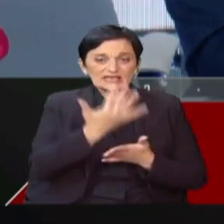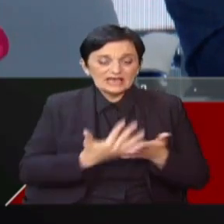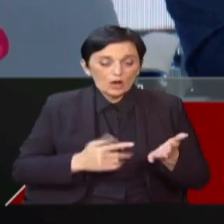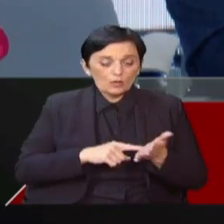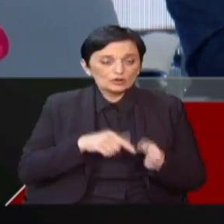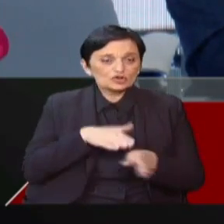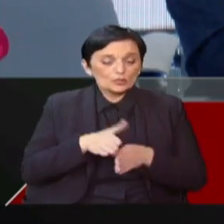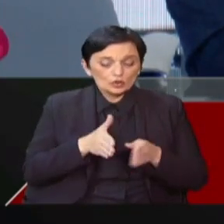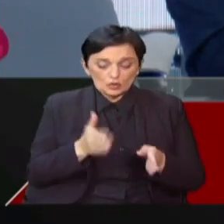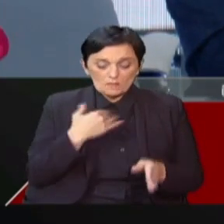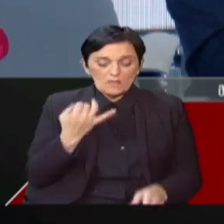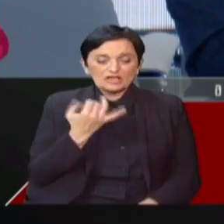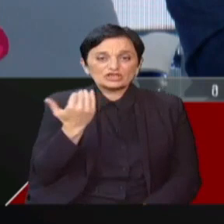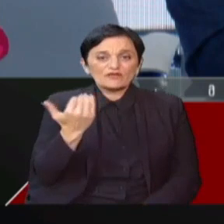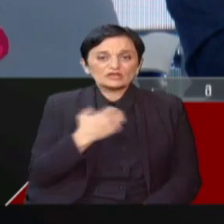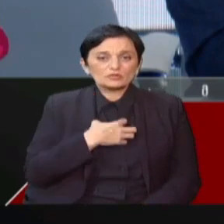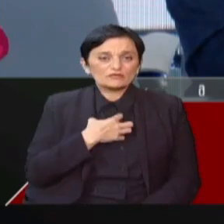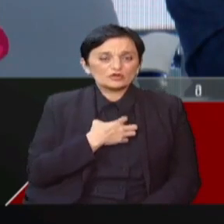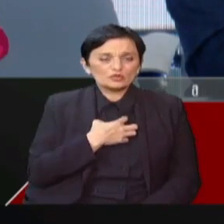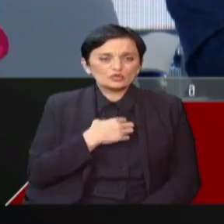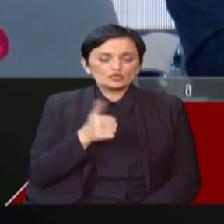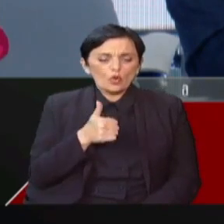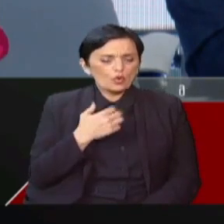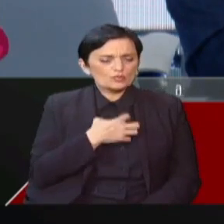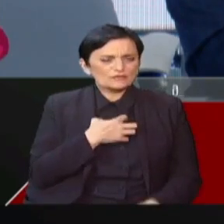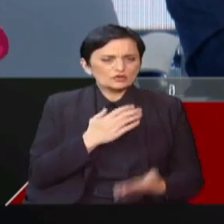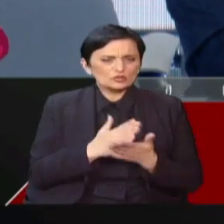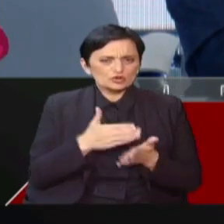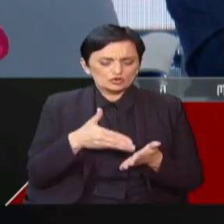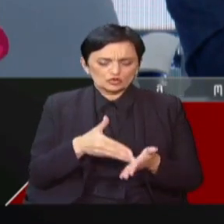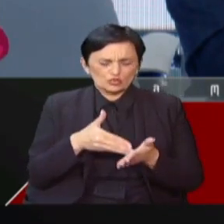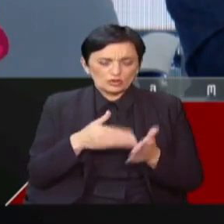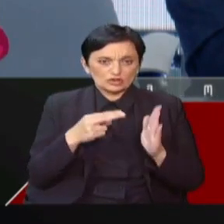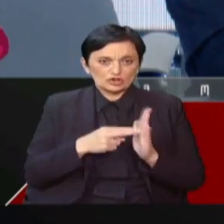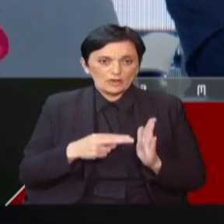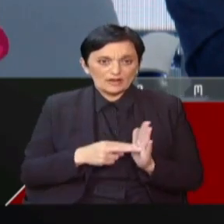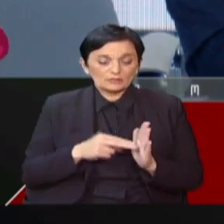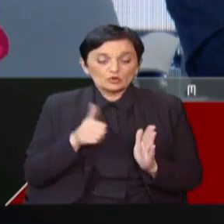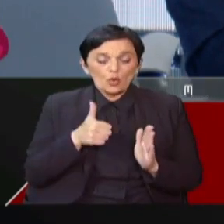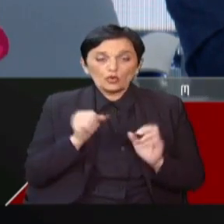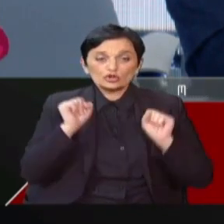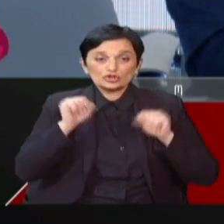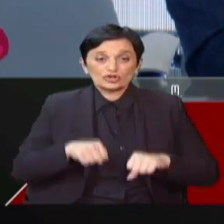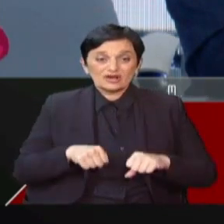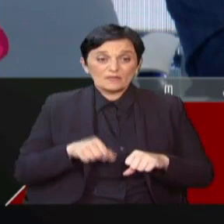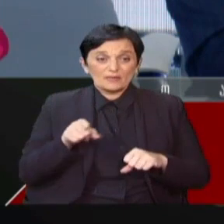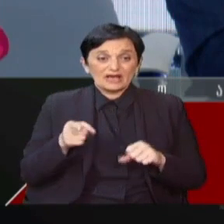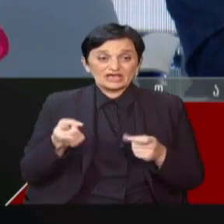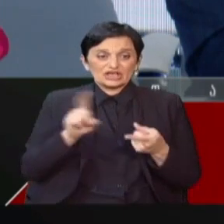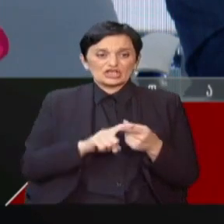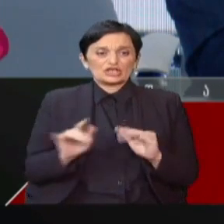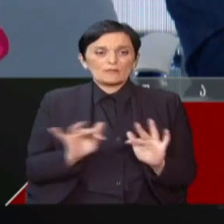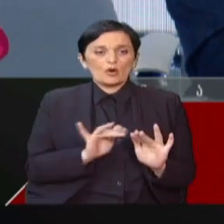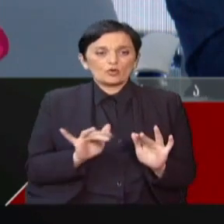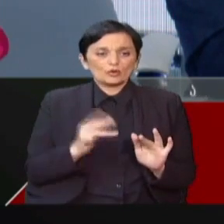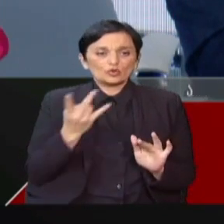გზაზე. მაინტერესებს თქვენი მნიშვნელობა, რამდენად მნიშვნელოვანი არის ეს შუალედური შეფასება და როგორ შეიძლება მან იმოქმედოს, ან